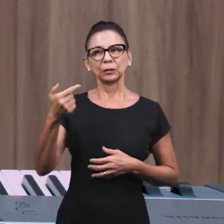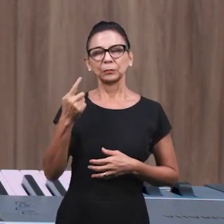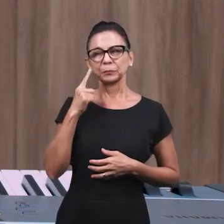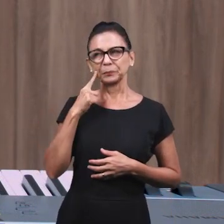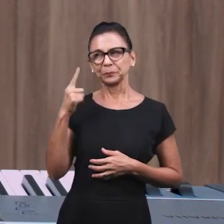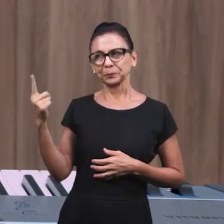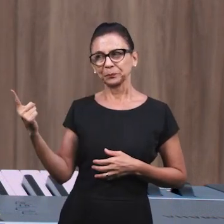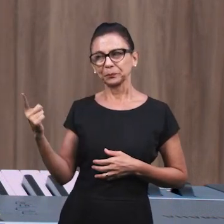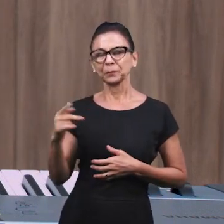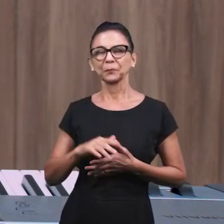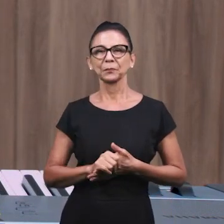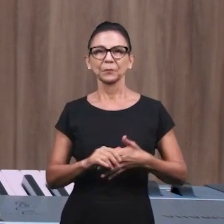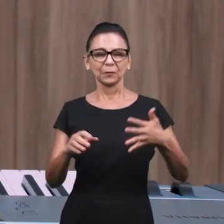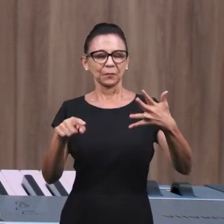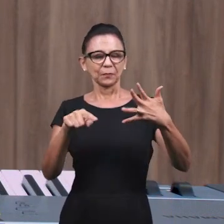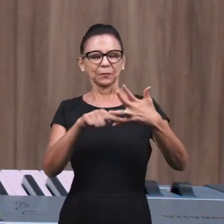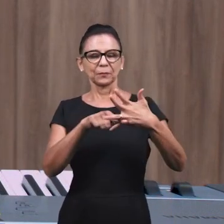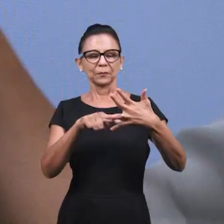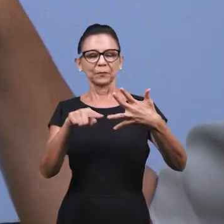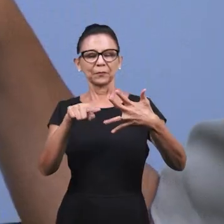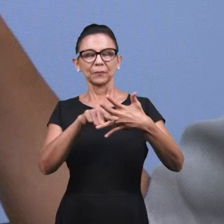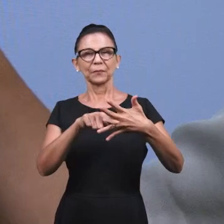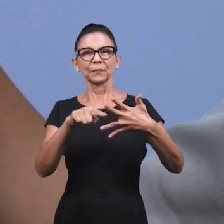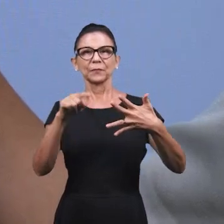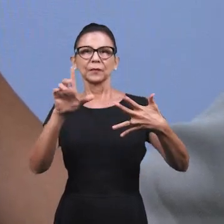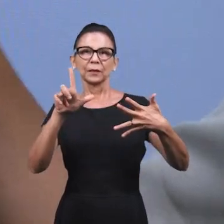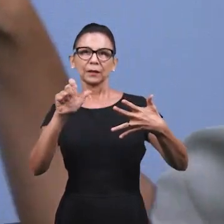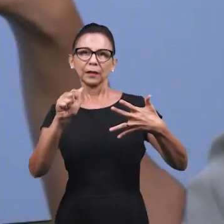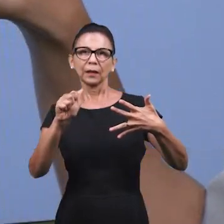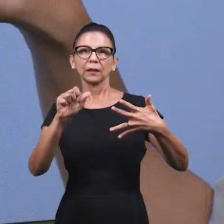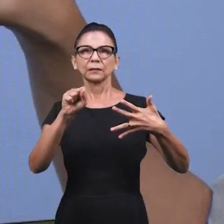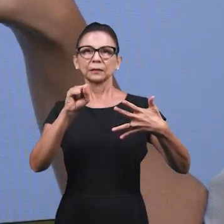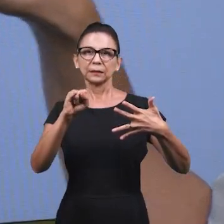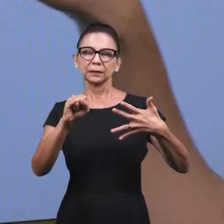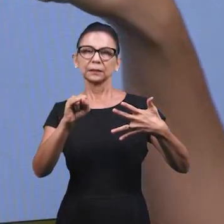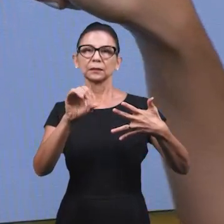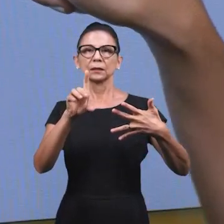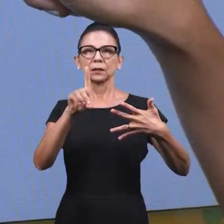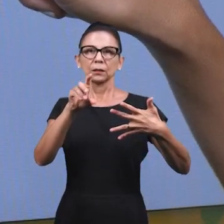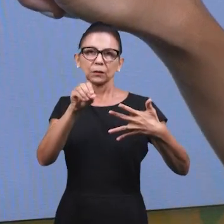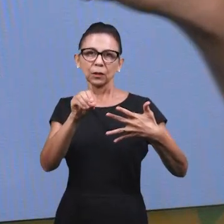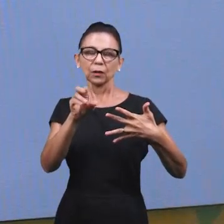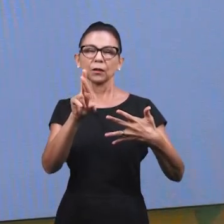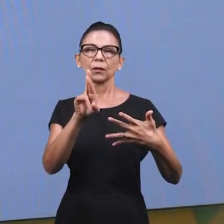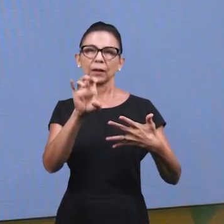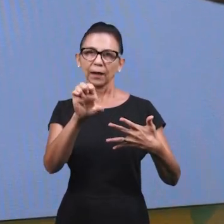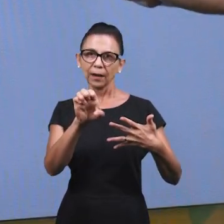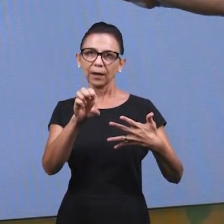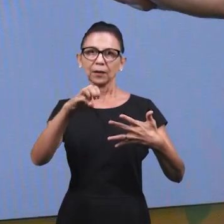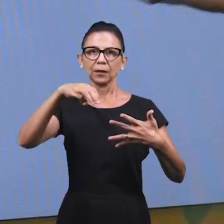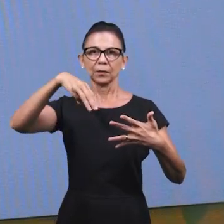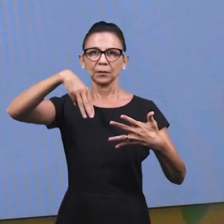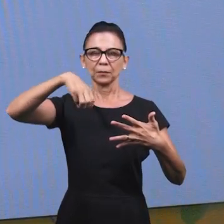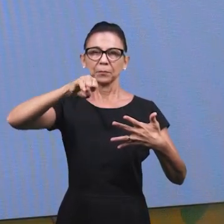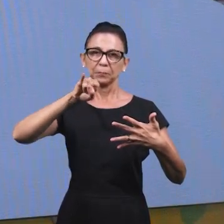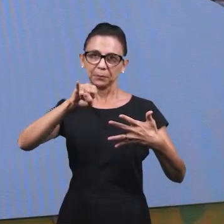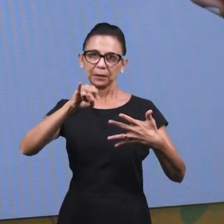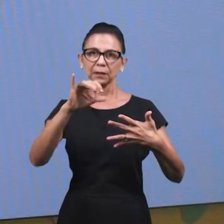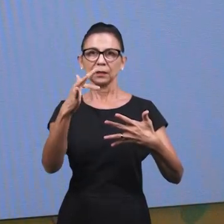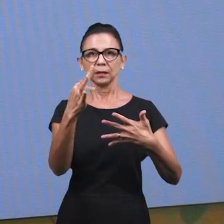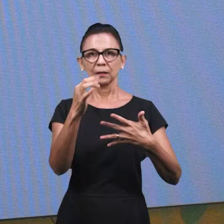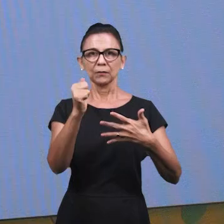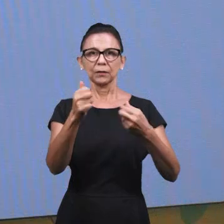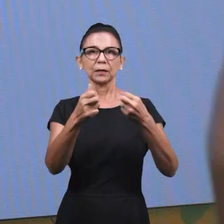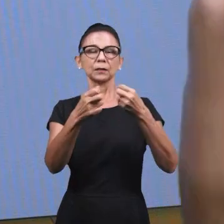deuxième espace, la troisième ligne, le si, do, ré, mi, fa dièse